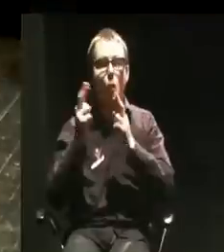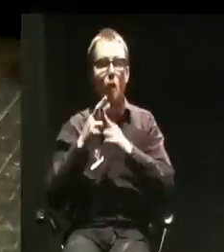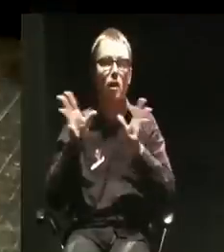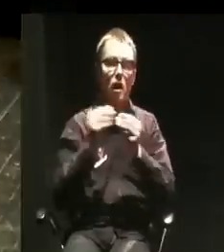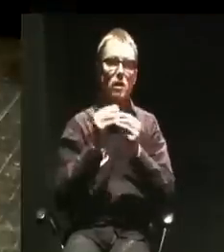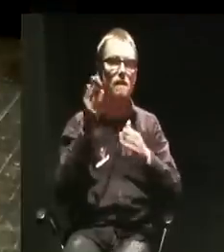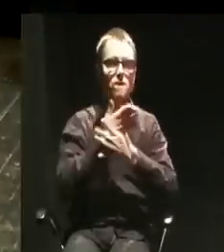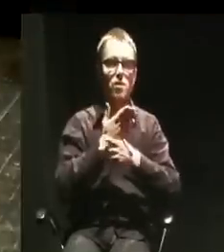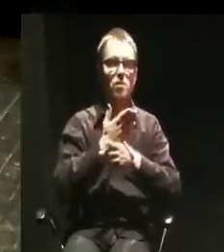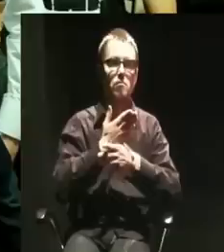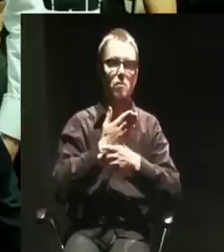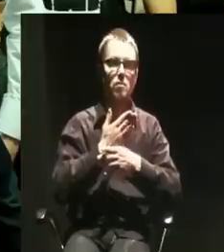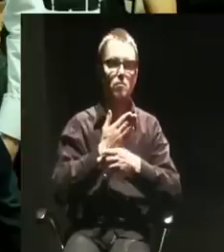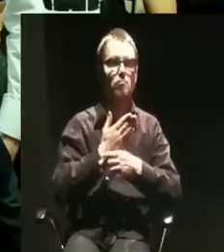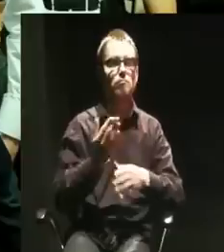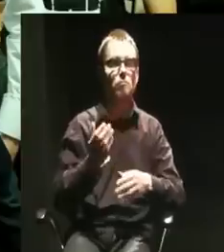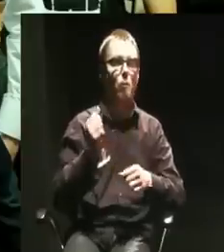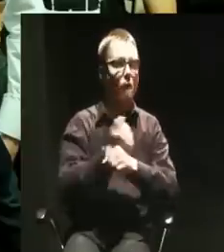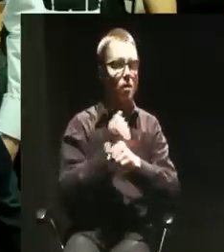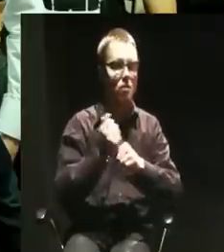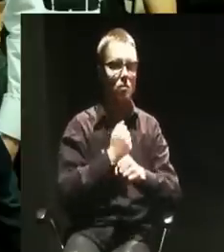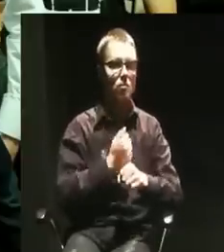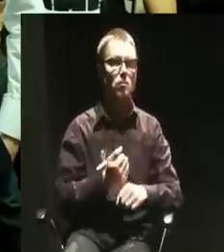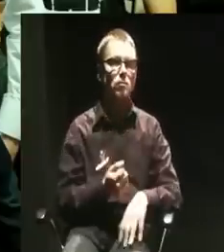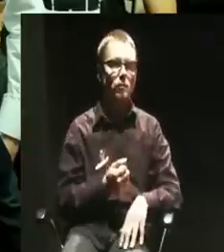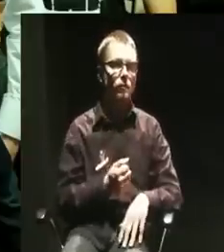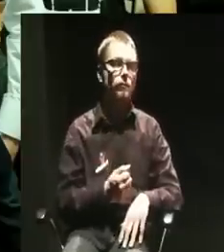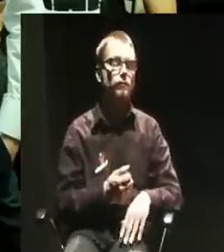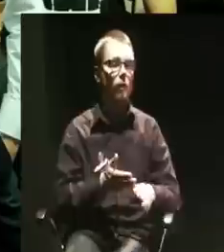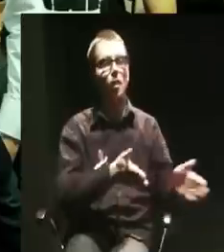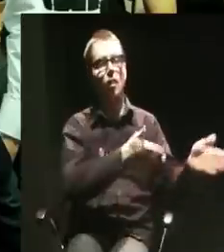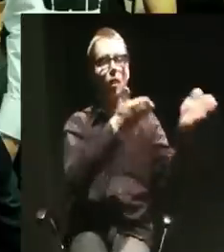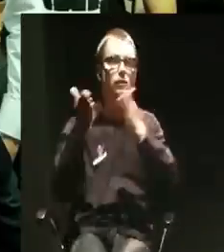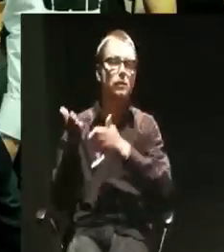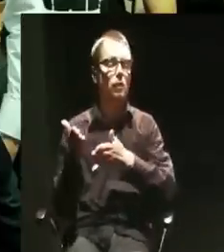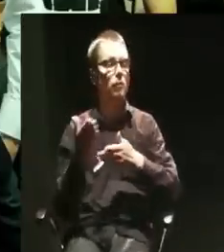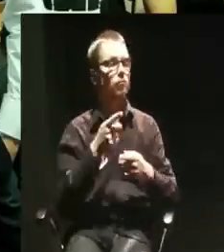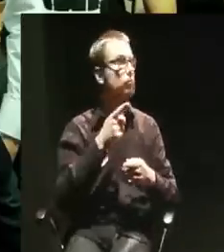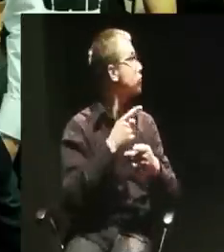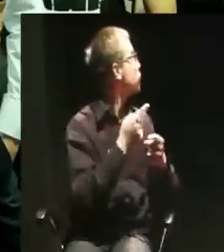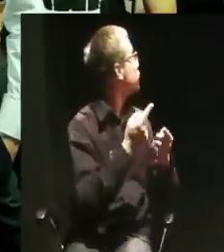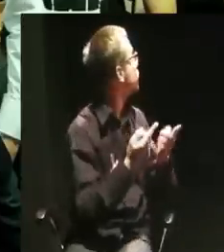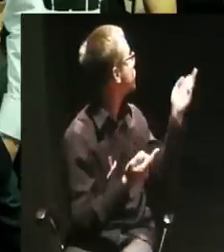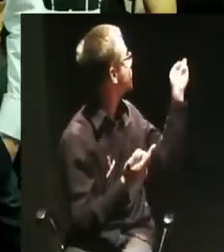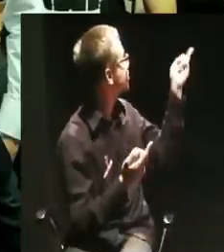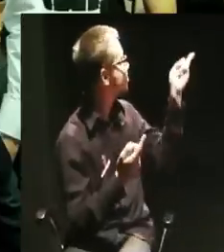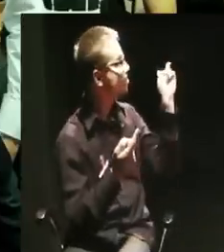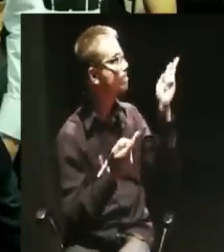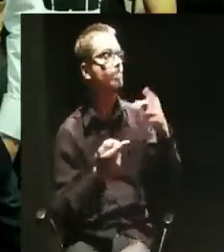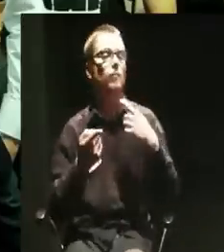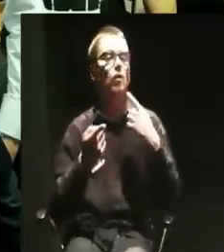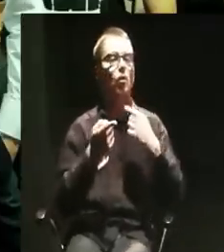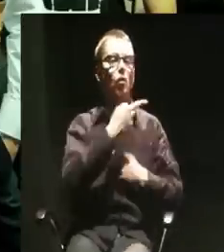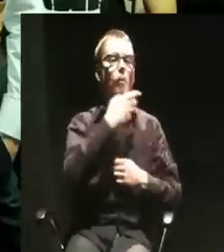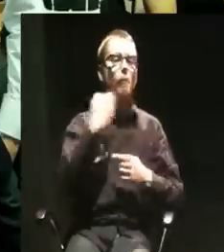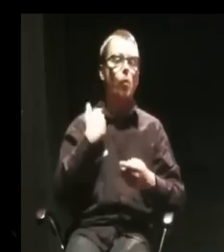No, ci kolesie to w ogóle wymiataczy niesamowici, high-end, tak? Chłopaki zdobyli ostatnio jedną z głównych nagród.